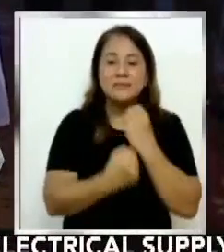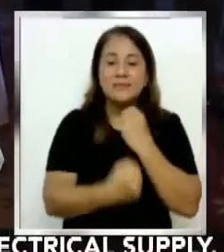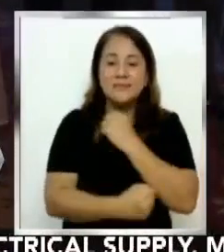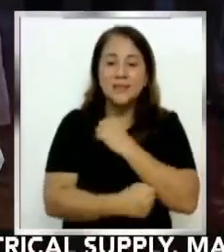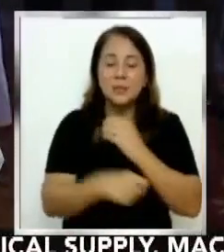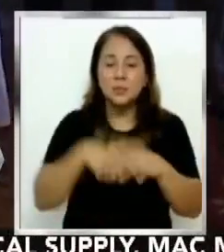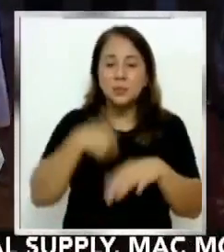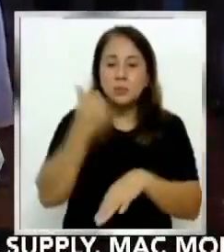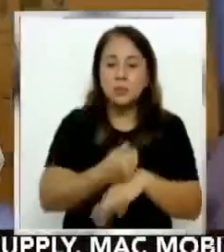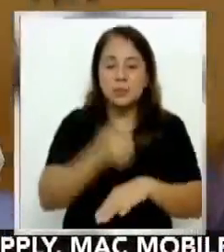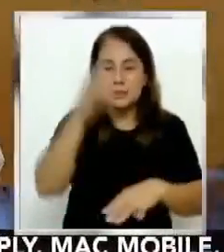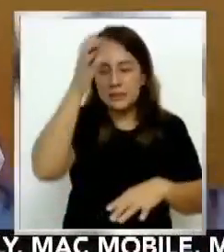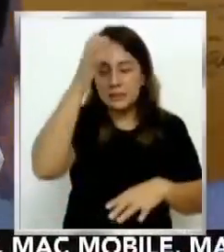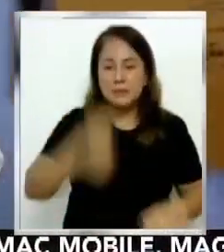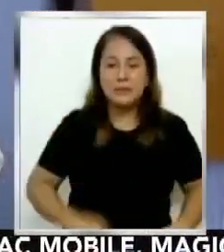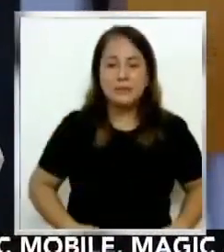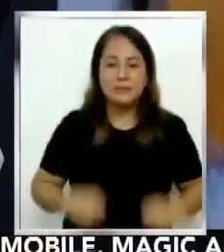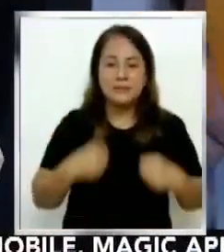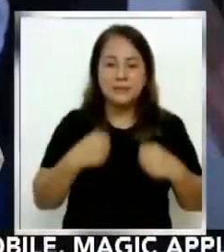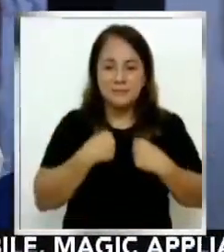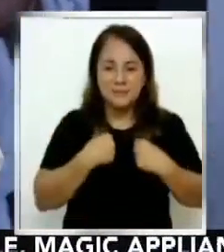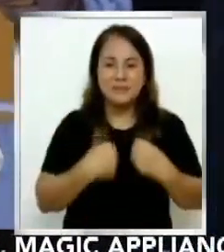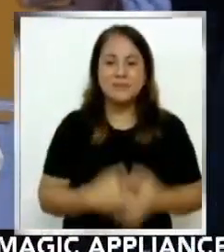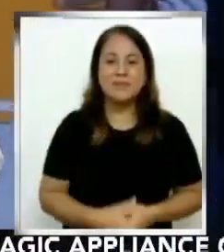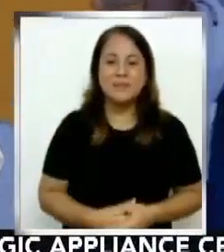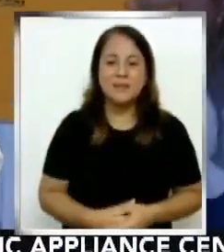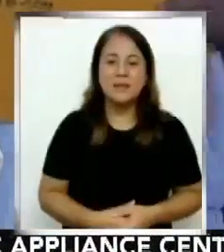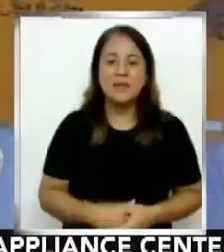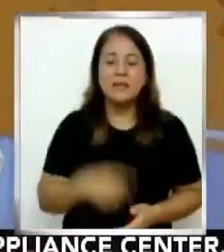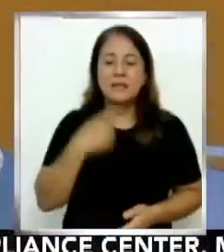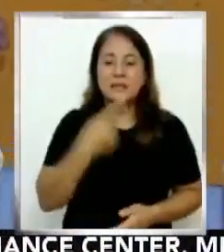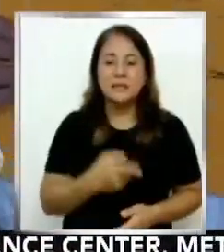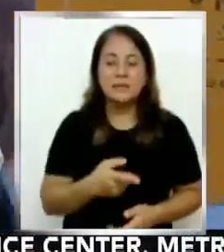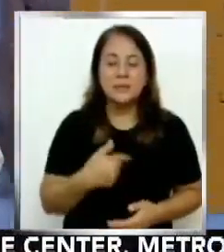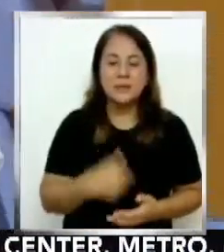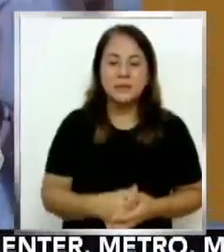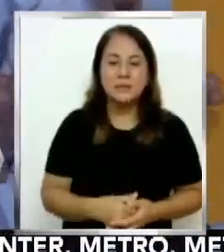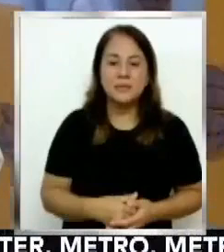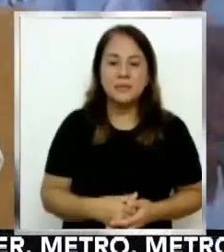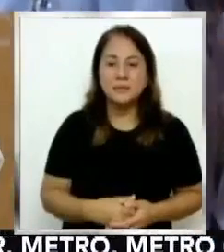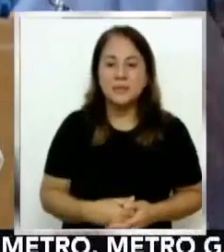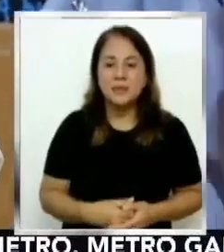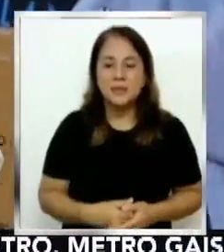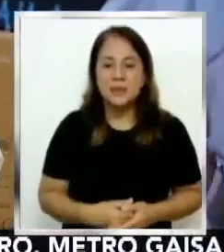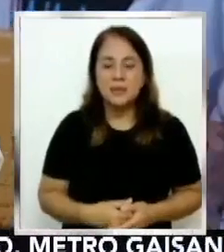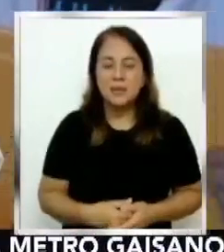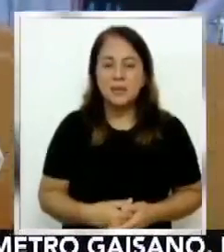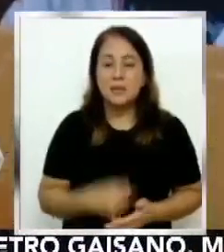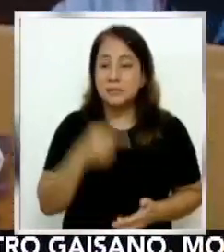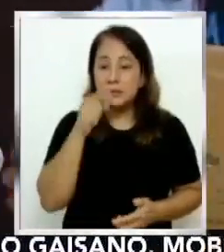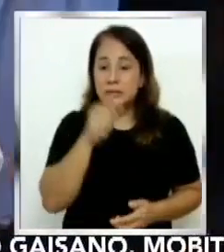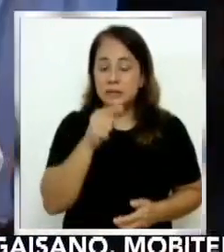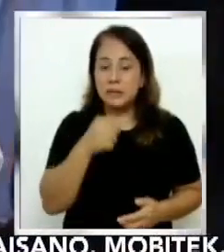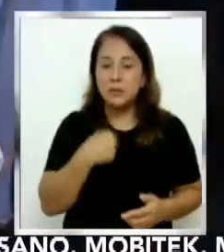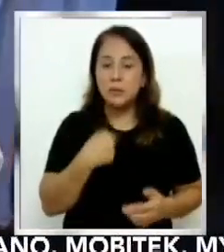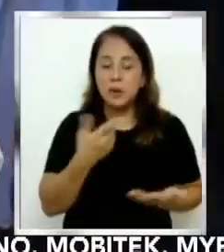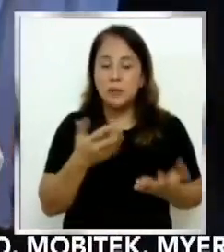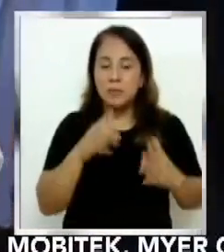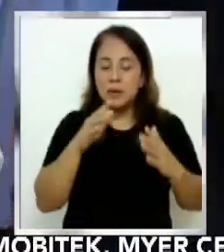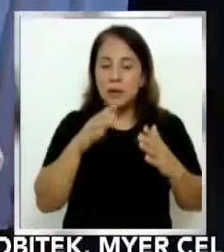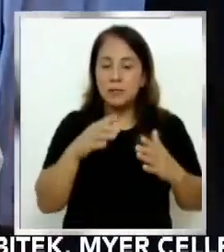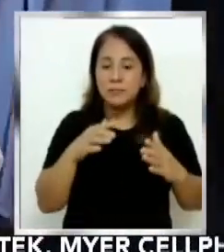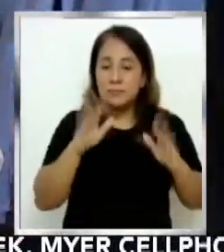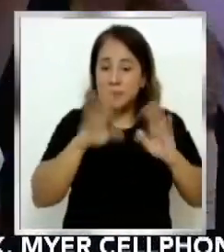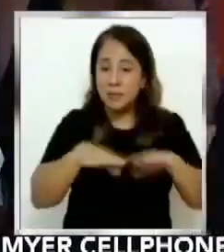cancer survivor. Ayon sa Philippine General Hospital Cancer Institute, kung saan ginamot ang mga kabataan, hindi lang